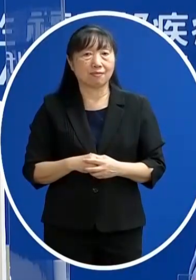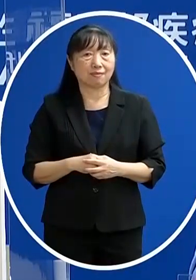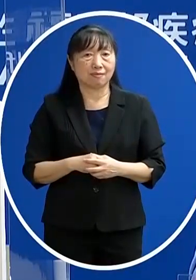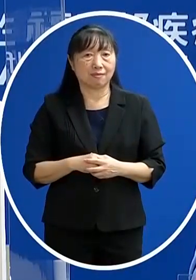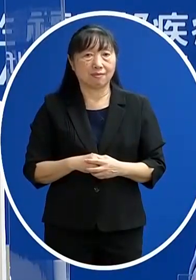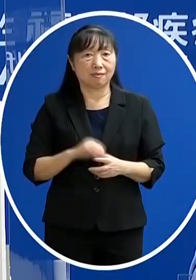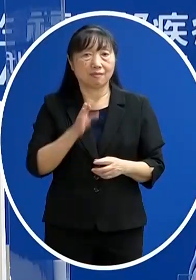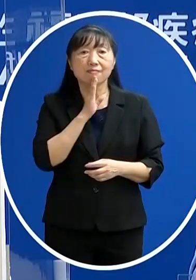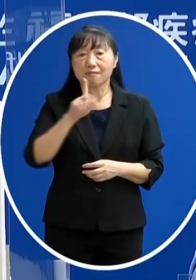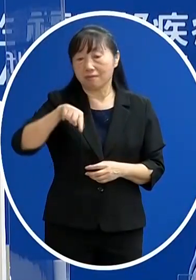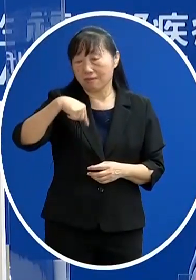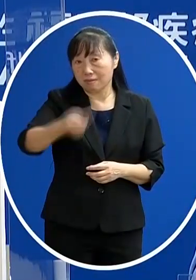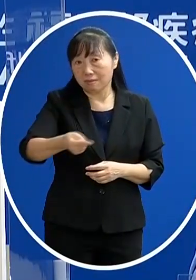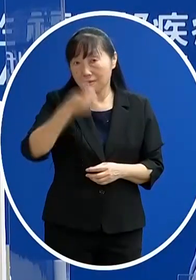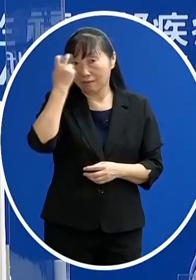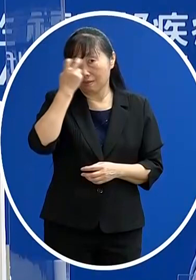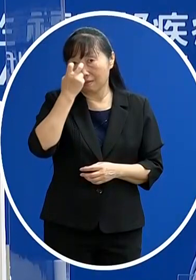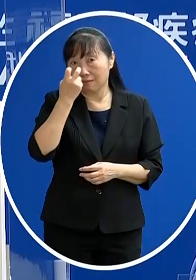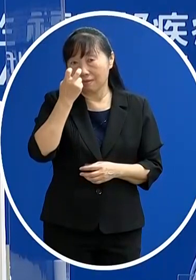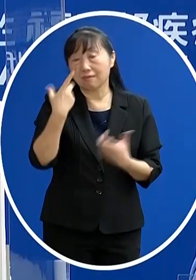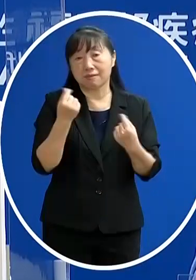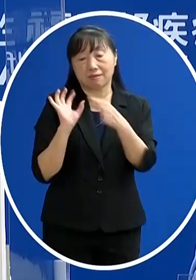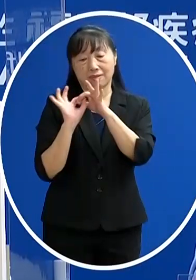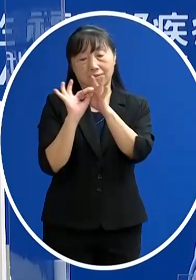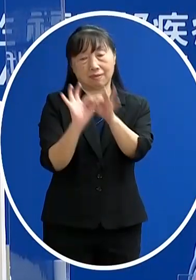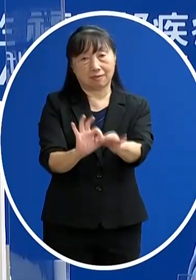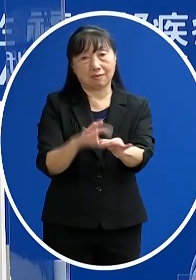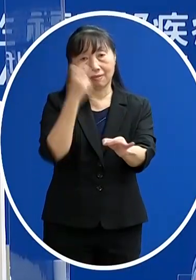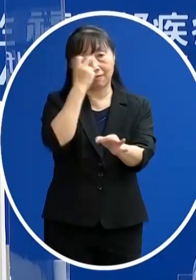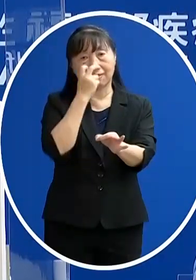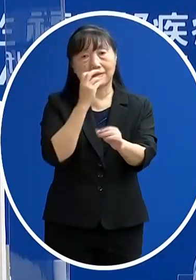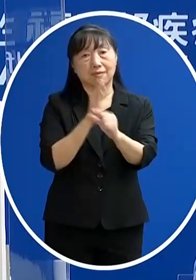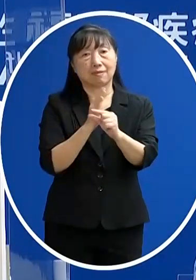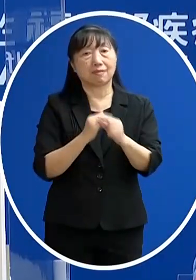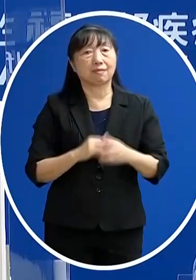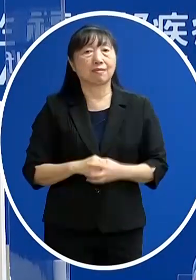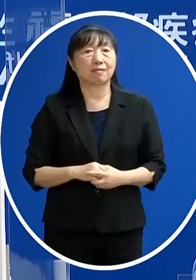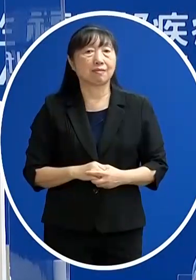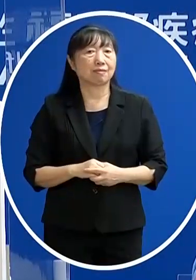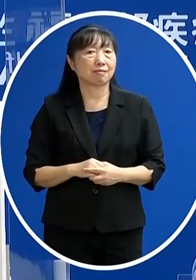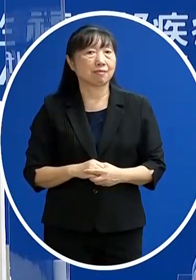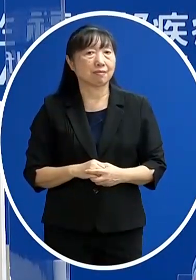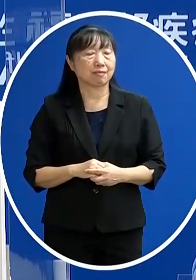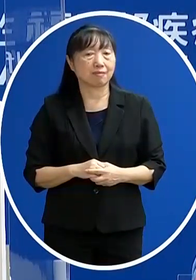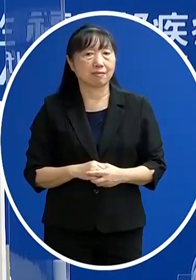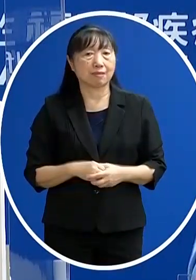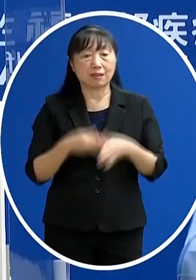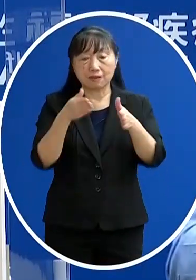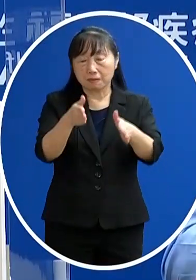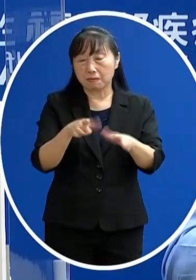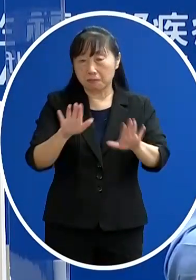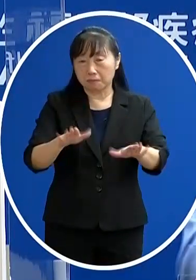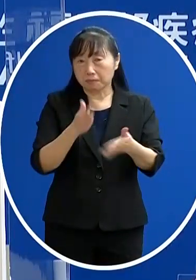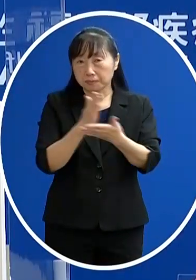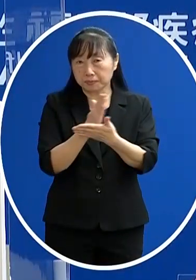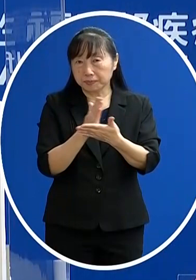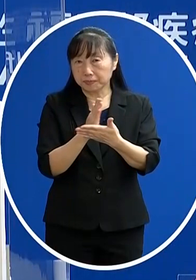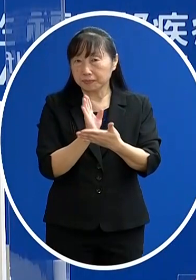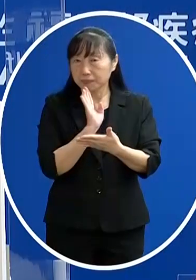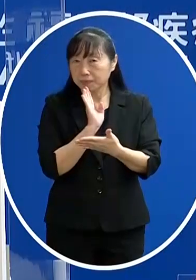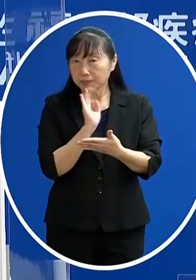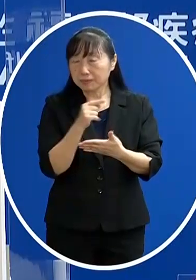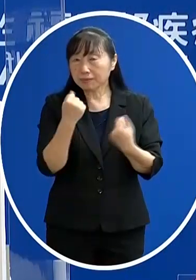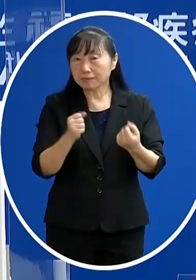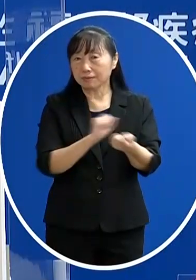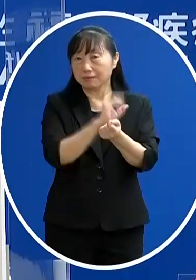那但是接下来这些筛检今天也在持续在进行，所以他还在评估说是不是能够在访寮